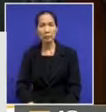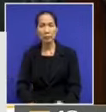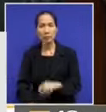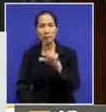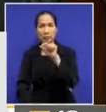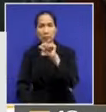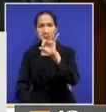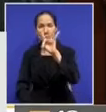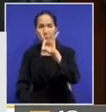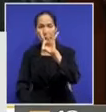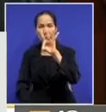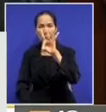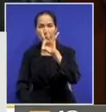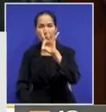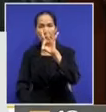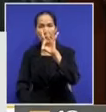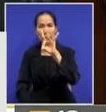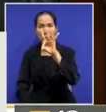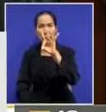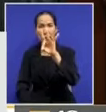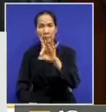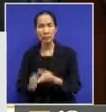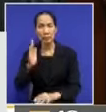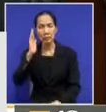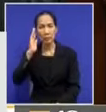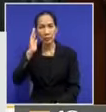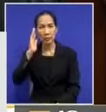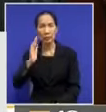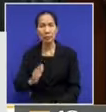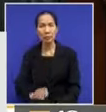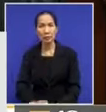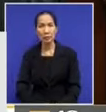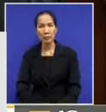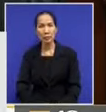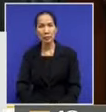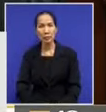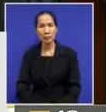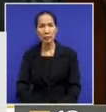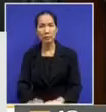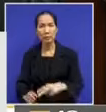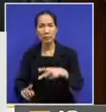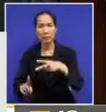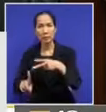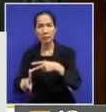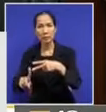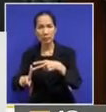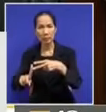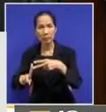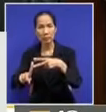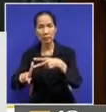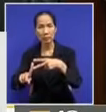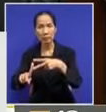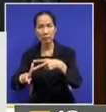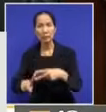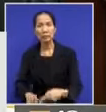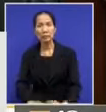ครับ 28นายกิติสะสมทรัพย์สมทรัพย ์นายธนาธรจึง